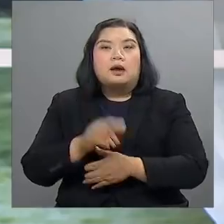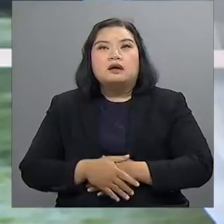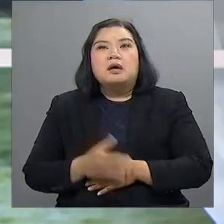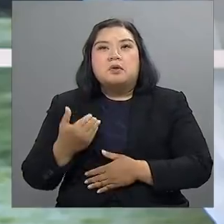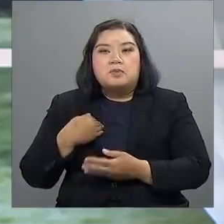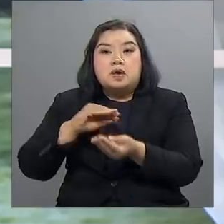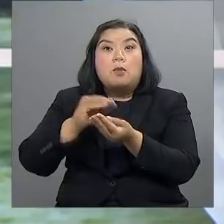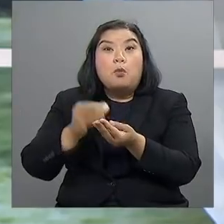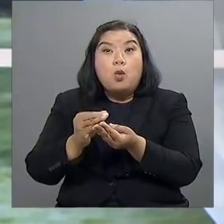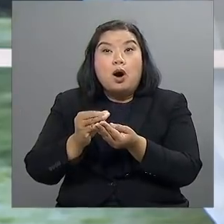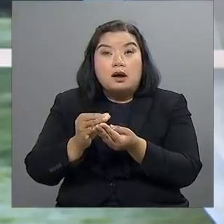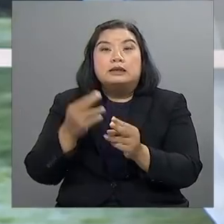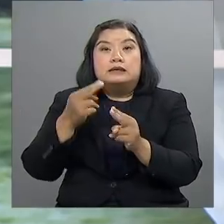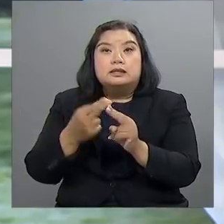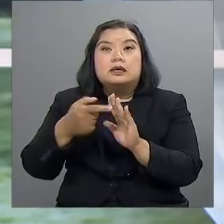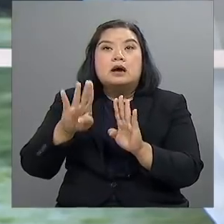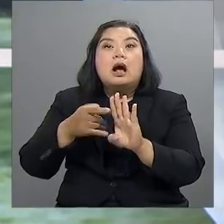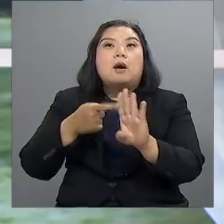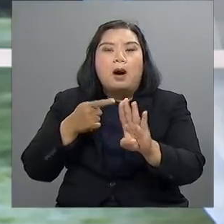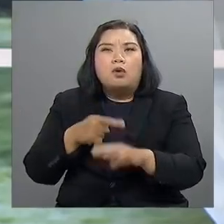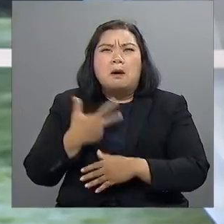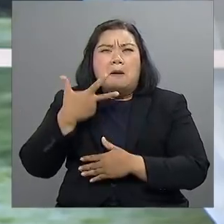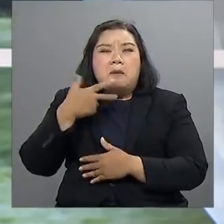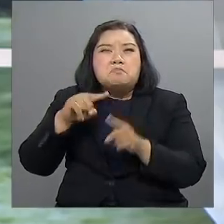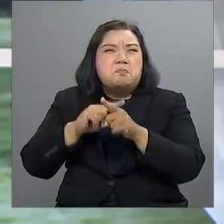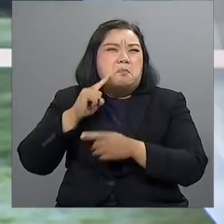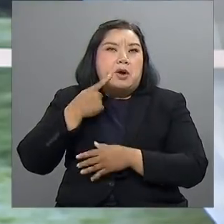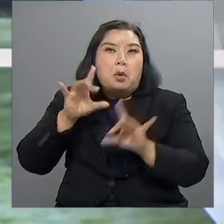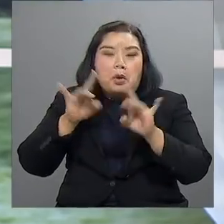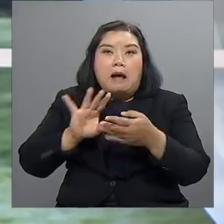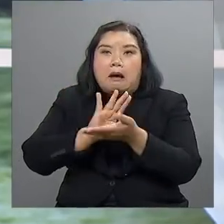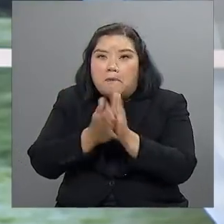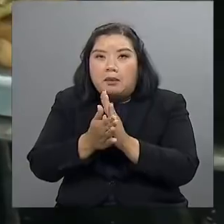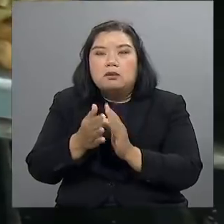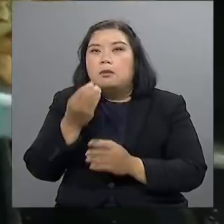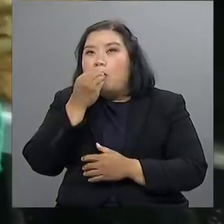ำท้องถิ่นให้เป็นทาร์ตมะม่วงเบาหน้าตาจะเป็นอย่างไรไปดูกันเลยค่ะ